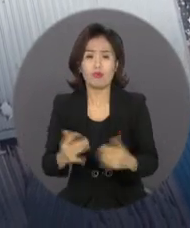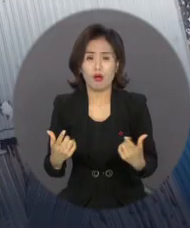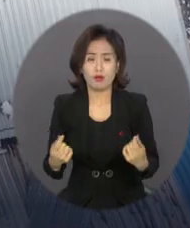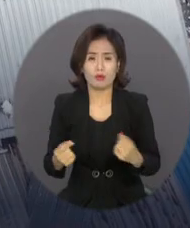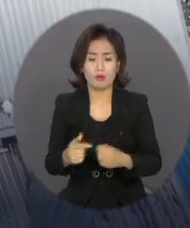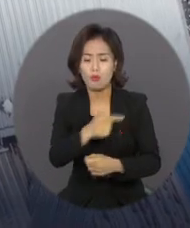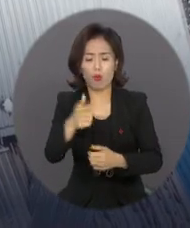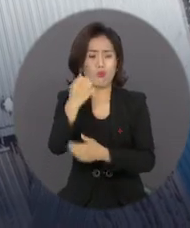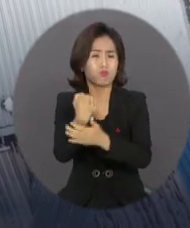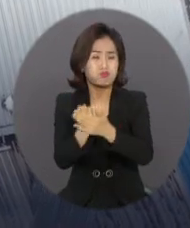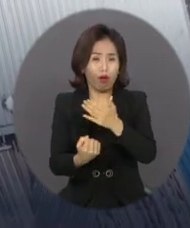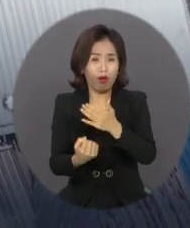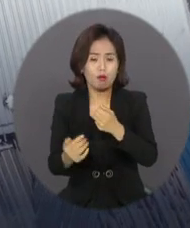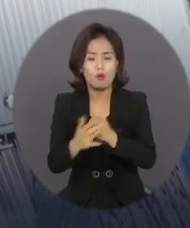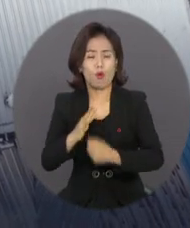하지만